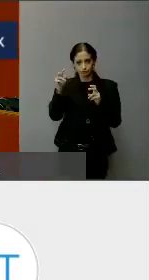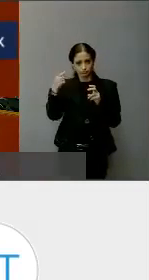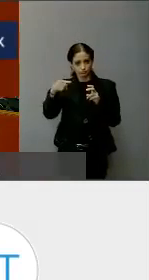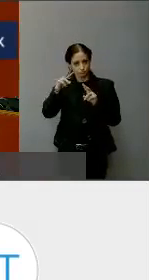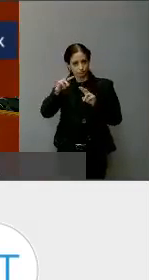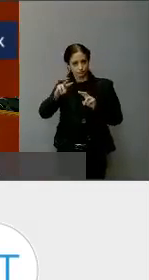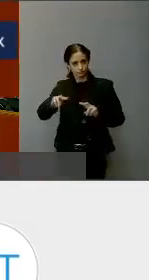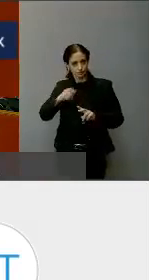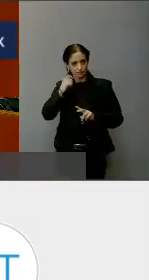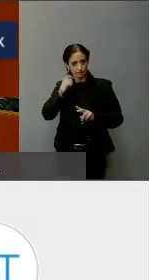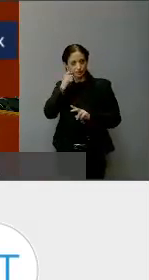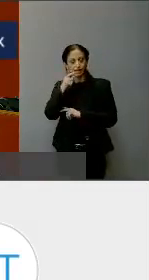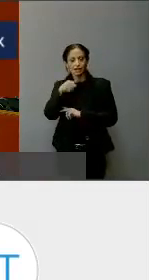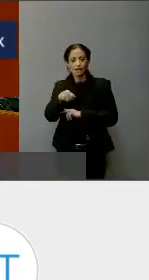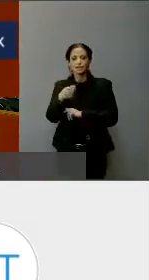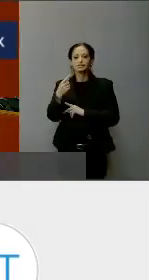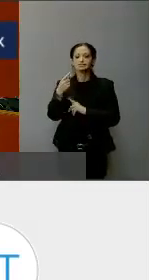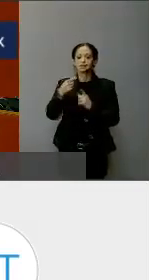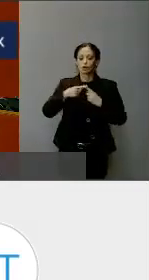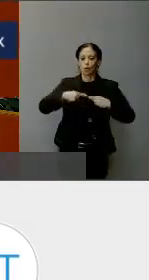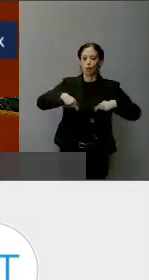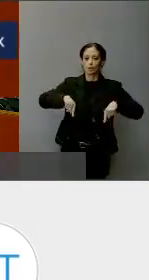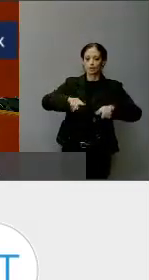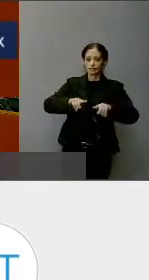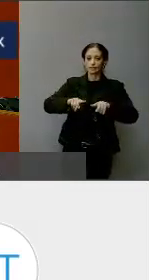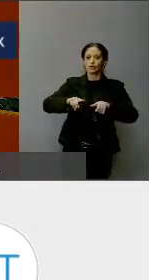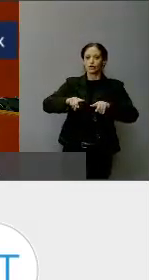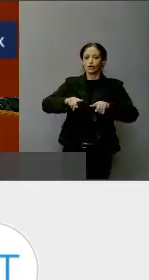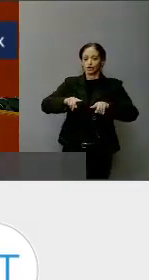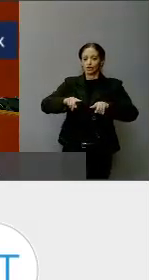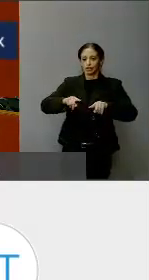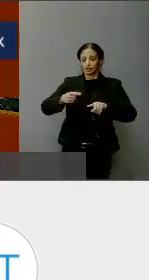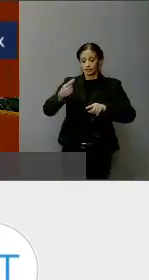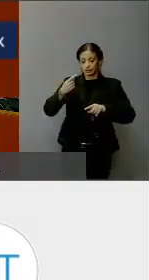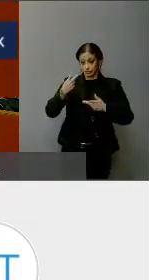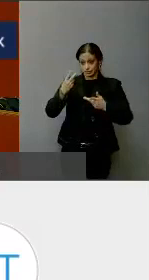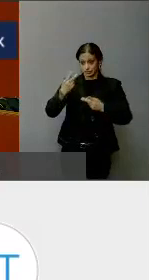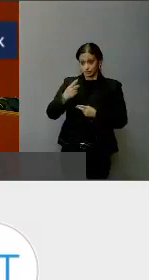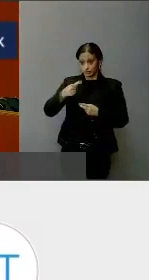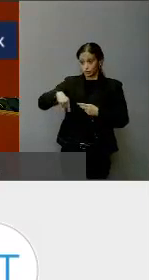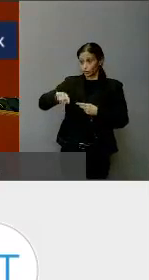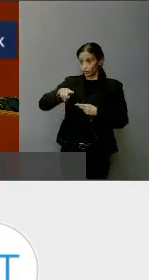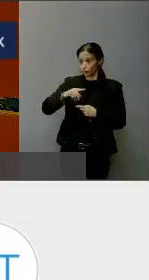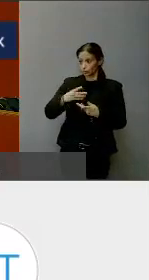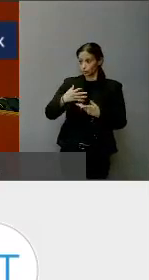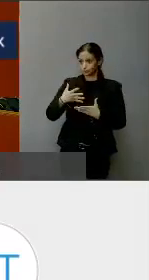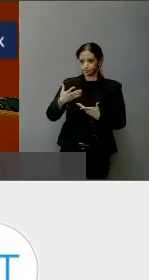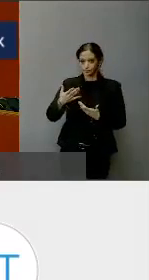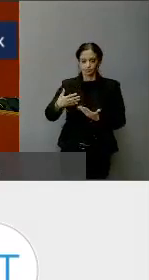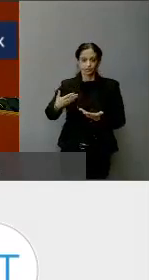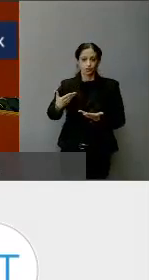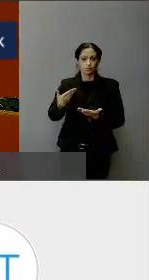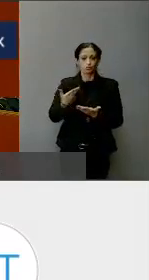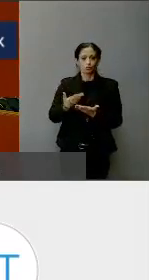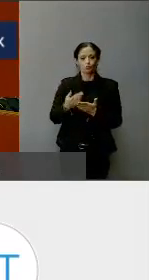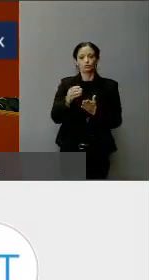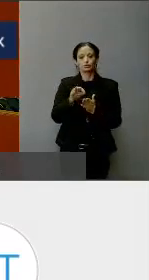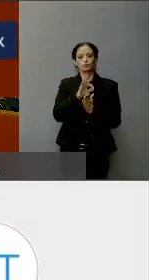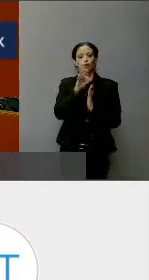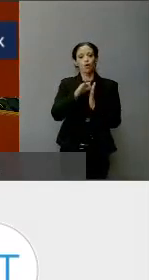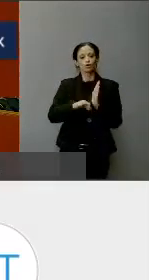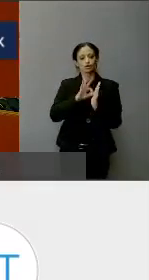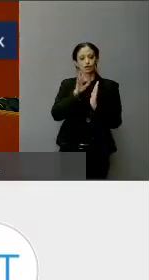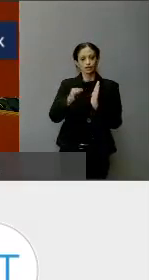commissioni quello che noi in sinteticamente cielo proponiamo come ordine del giorno